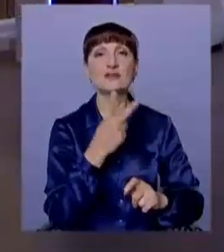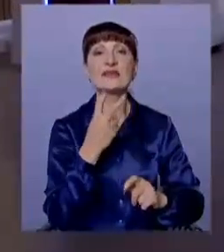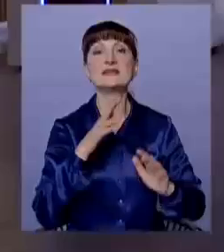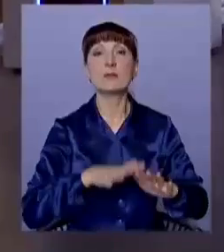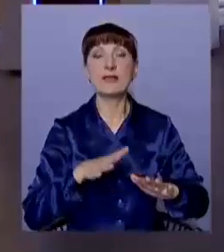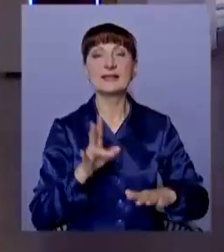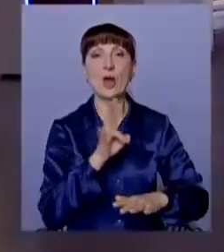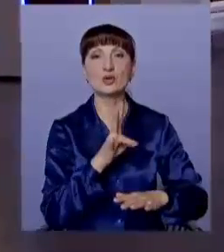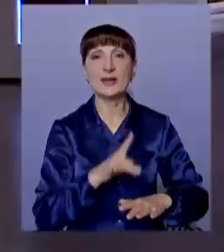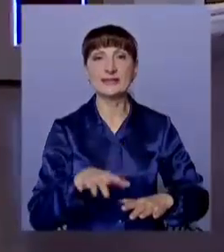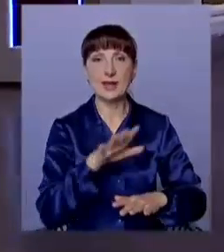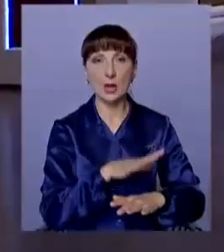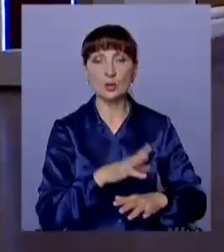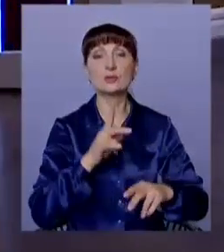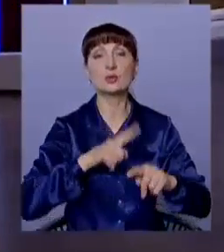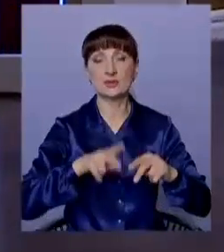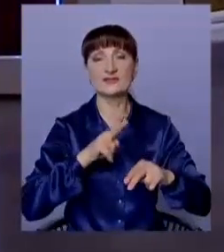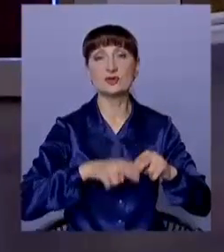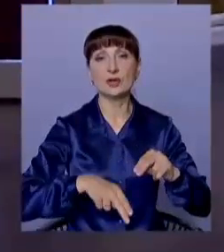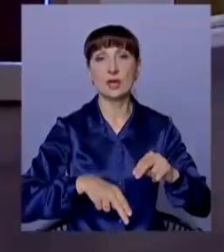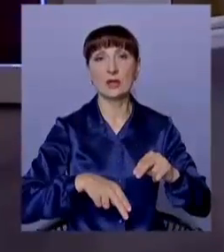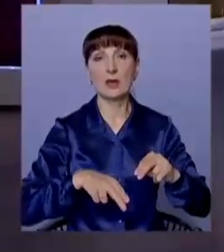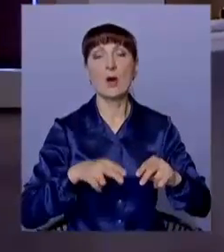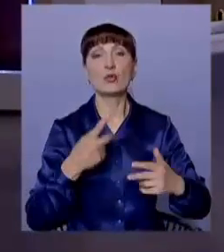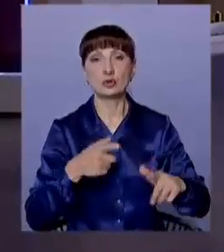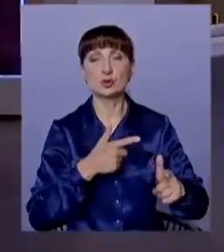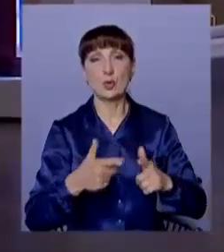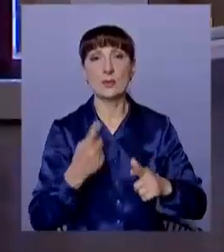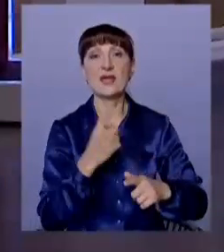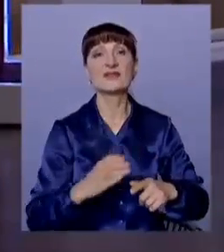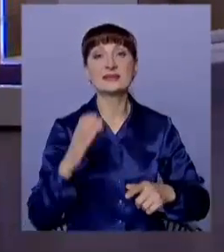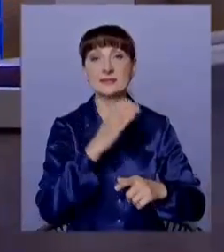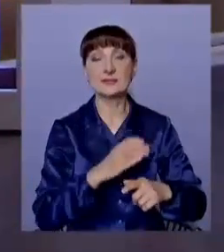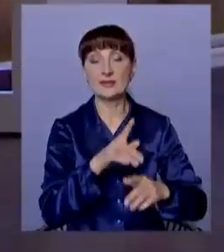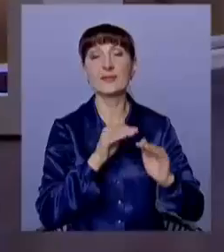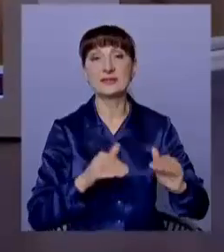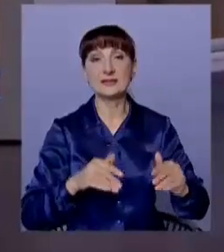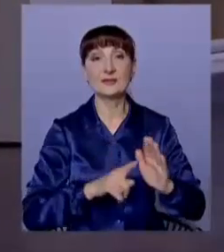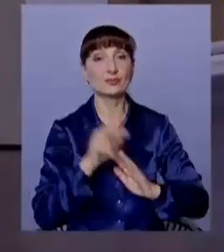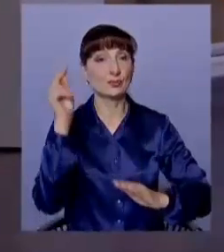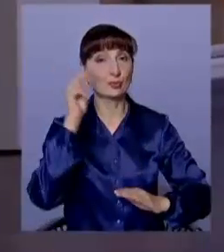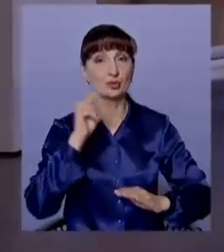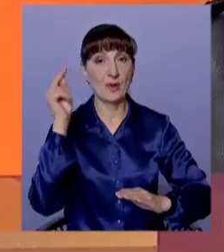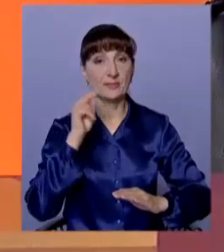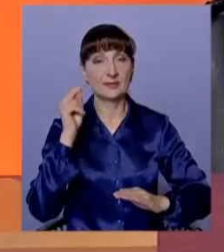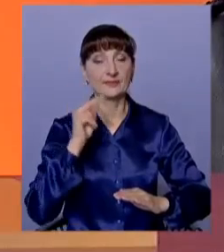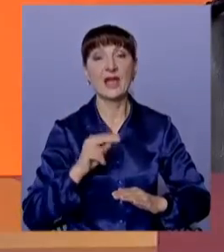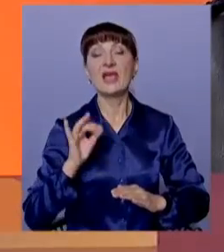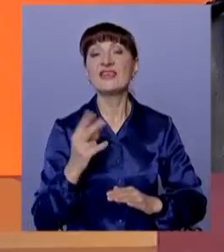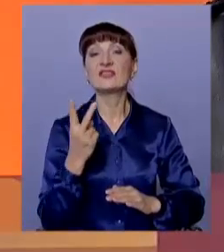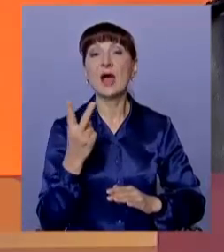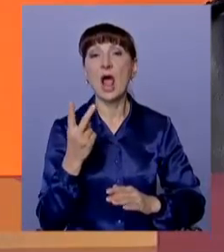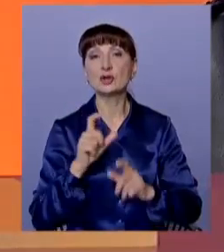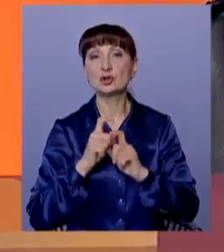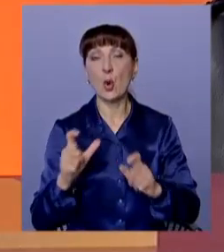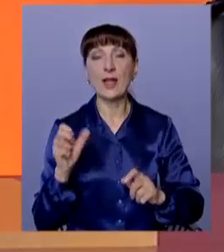в Наурзбайском районе завершение планируется. Уже школа завершена 1 сентября. Там дети могут начать учебный процесс. И вторая школа это